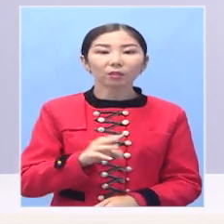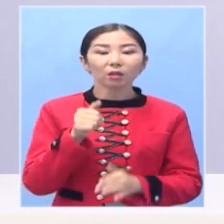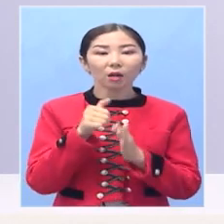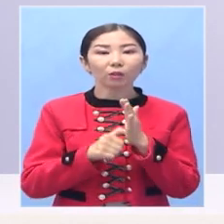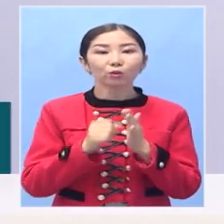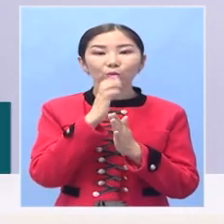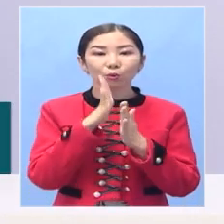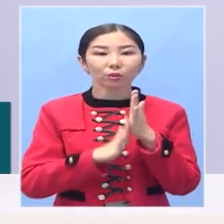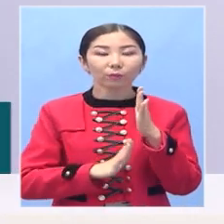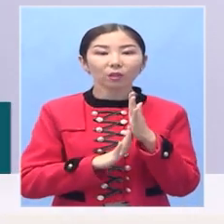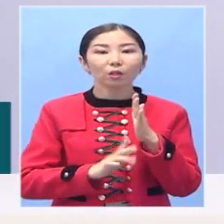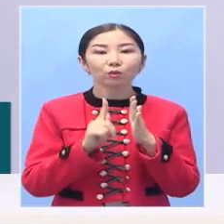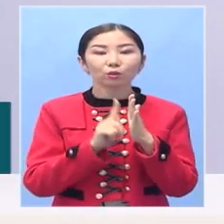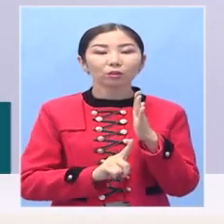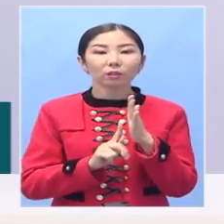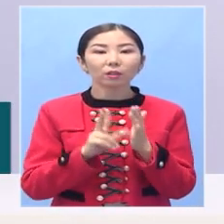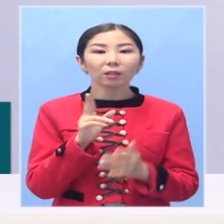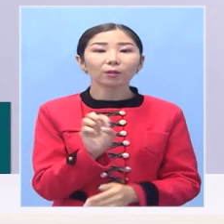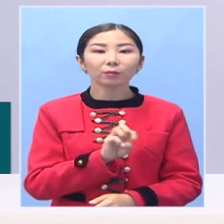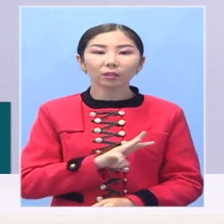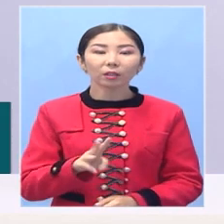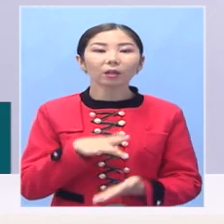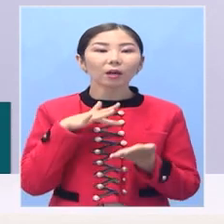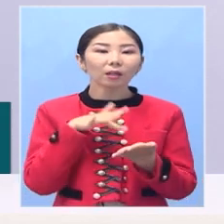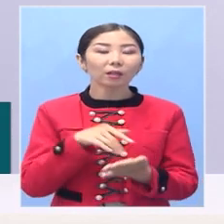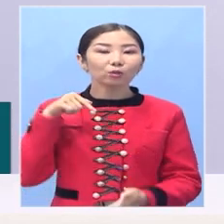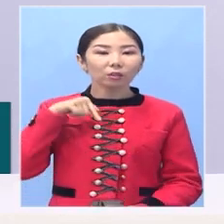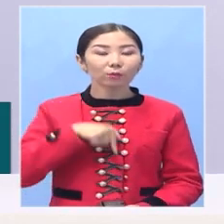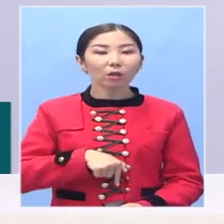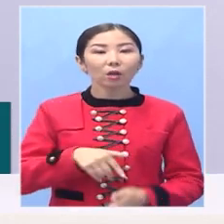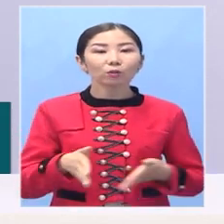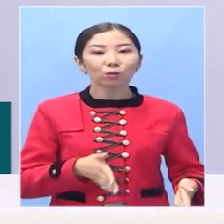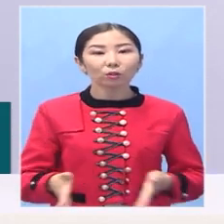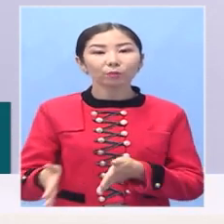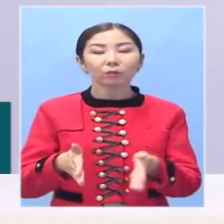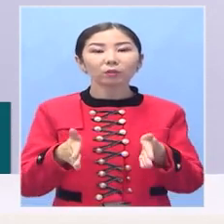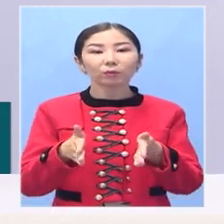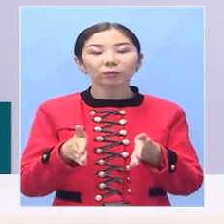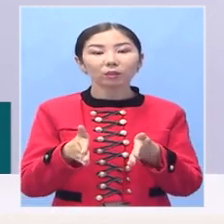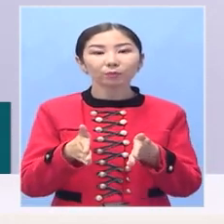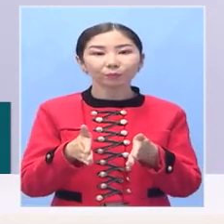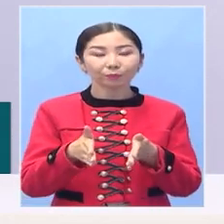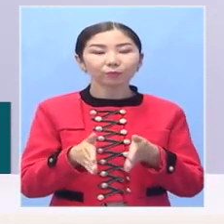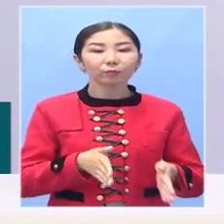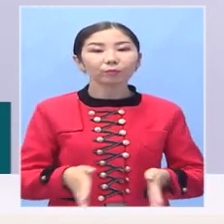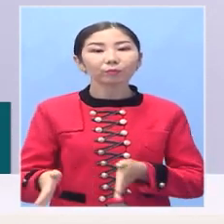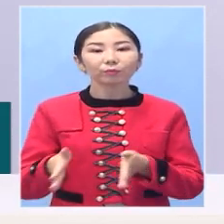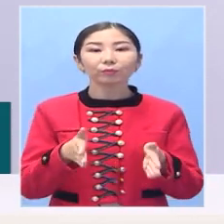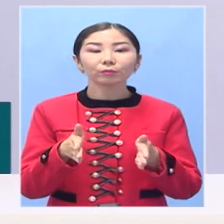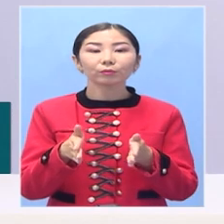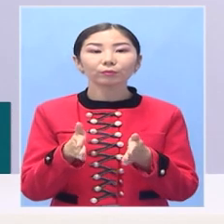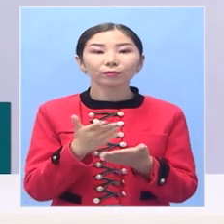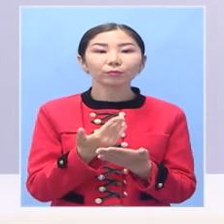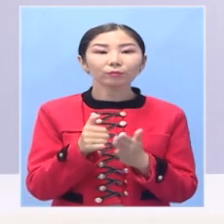690-ның үстінде 700-ге жақын километр жол бар. Қала ішіндегі жол. Қала ішілік жолдар. Қала ішілік жолдары, ол